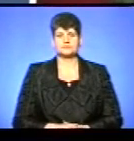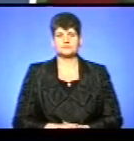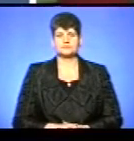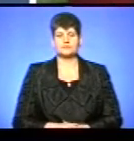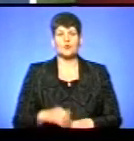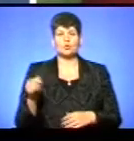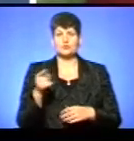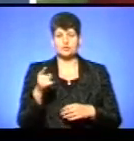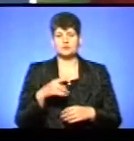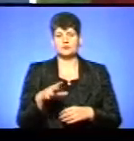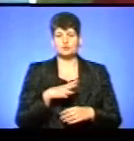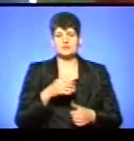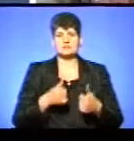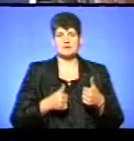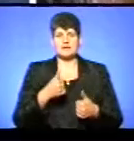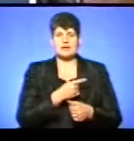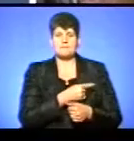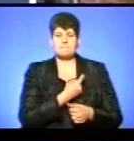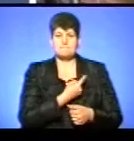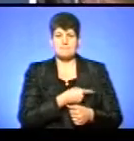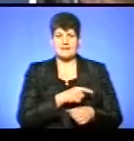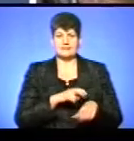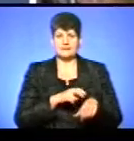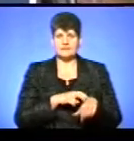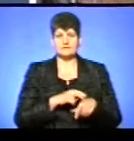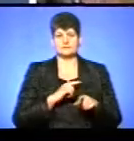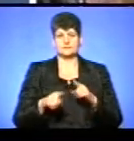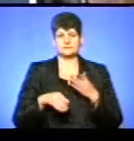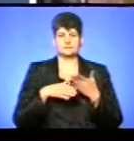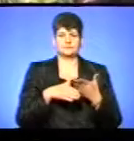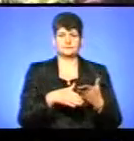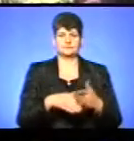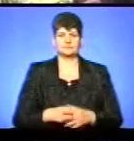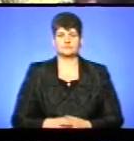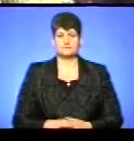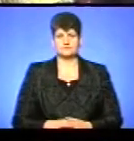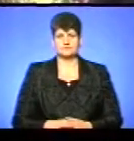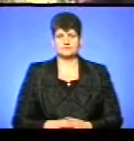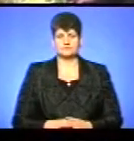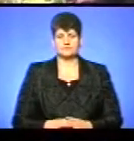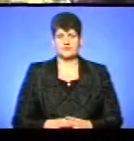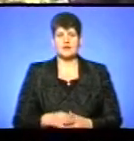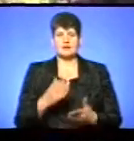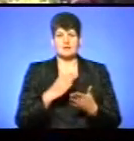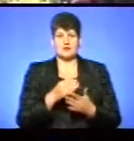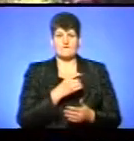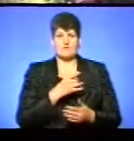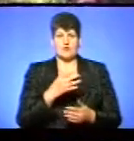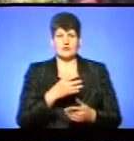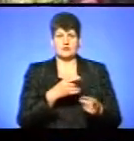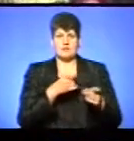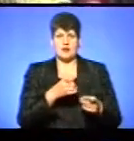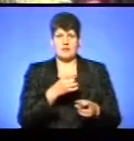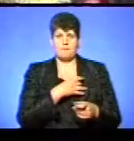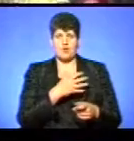У Тернополі відбулися змагання медиків екстреної допомоги. Є вогнепальне поранення